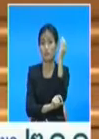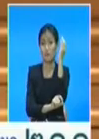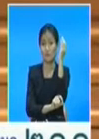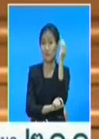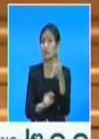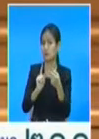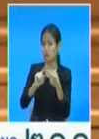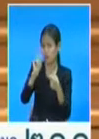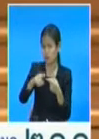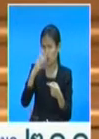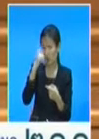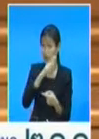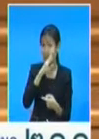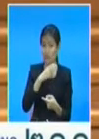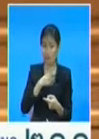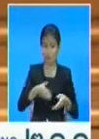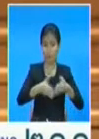อแผนภูมิทัศน์มาด้วย